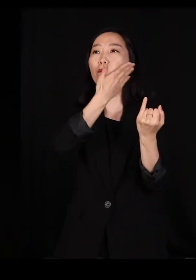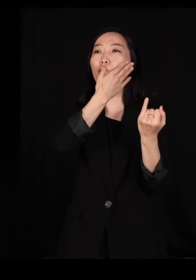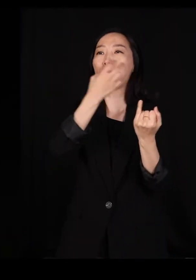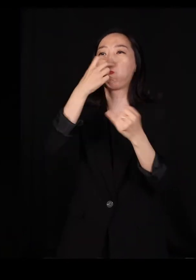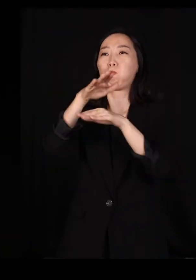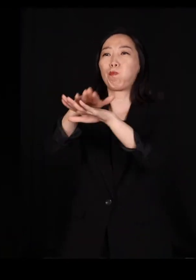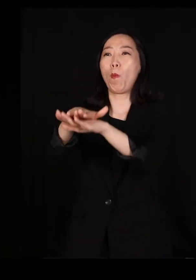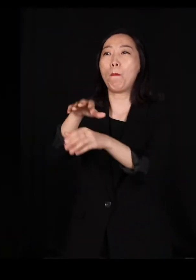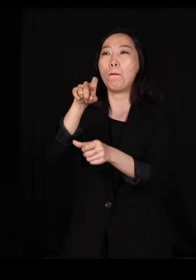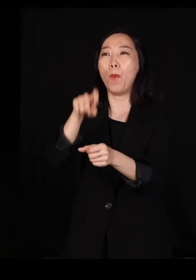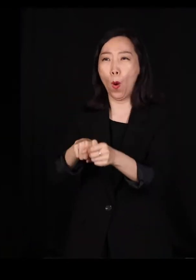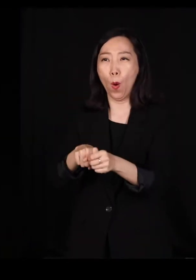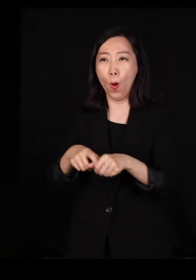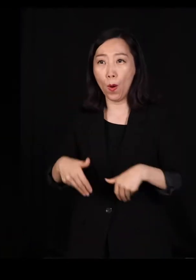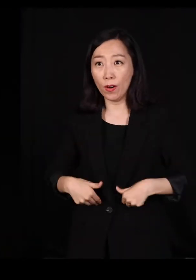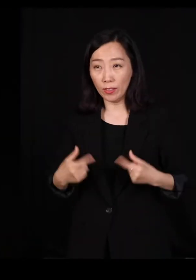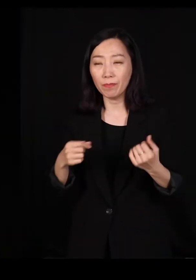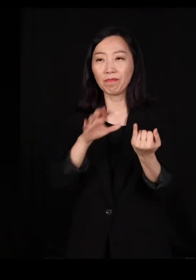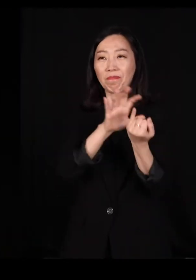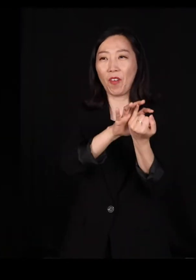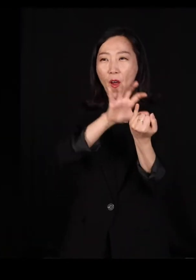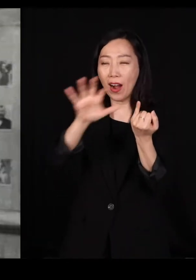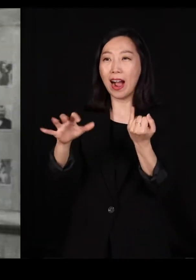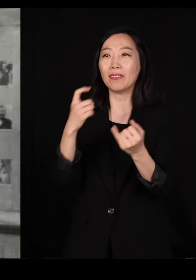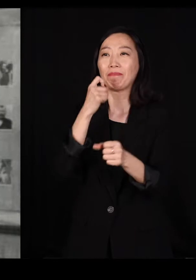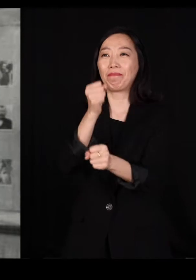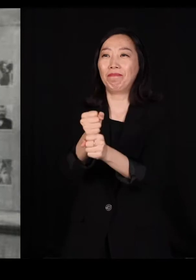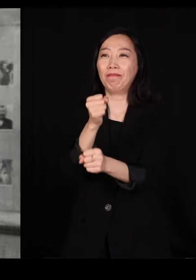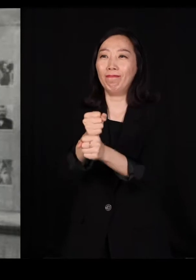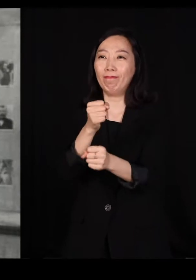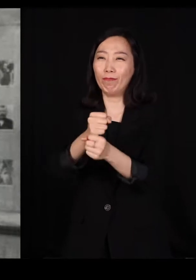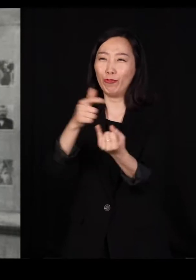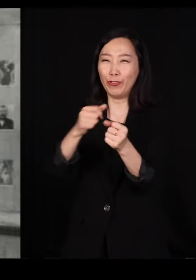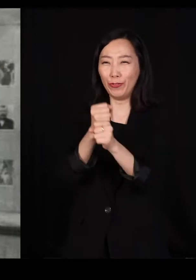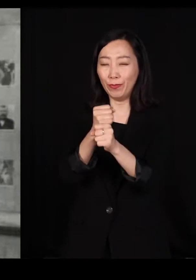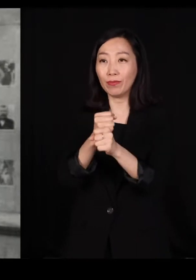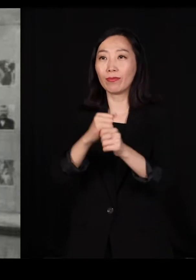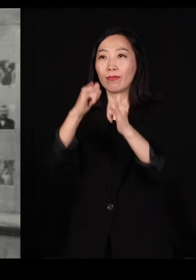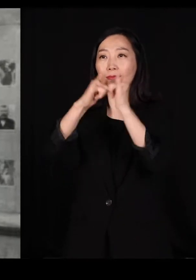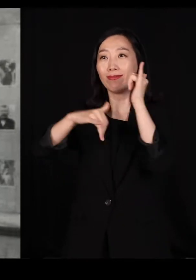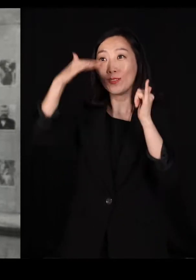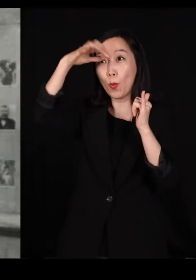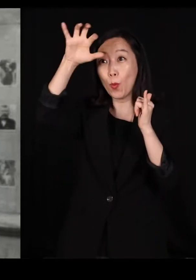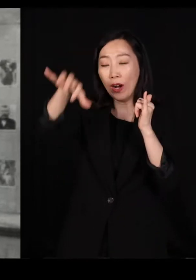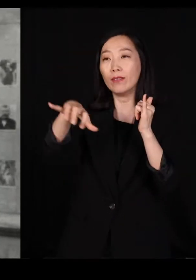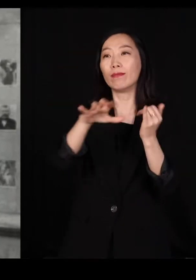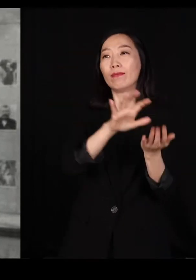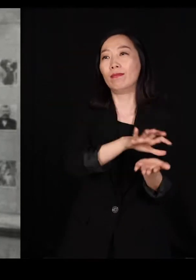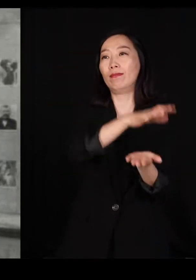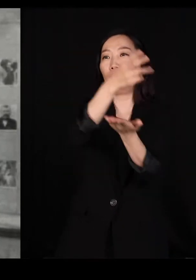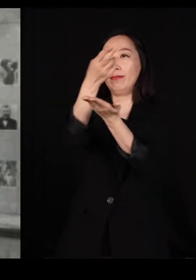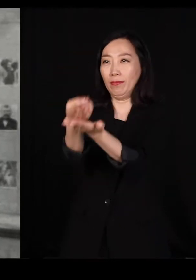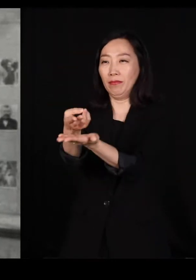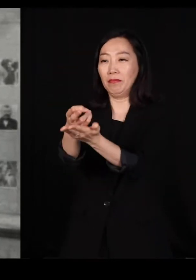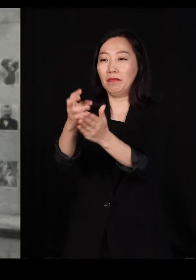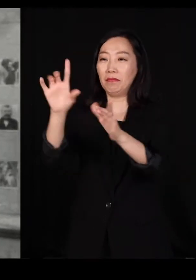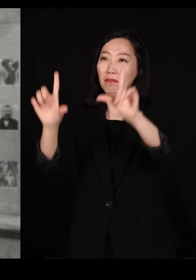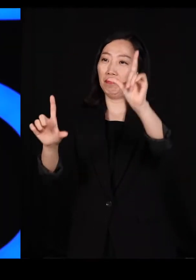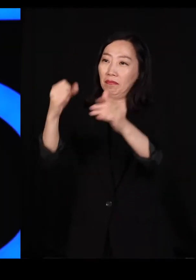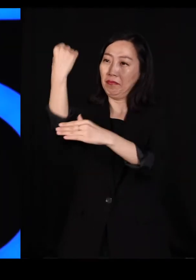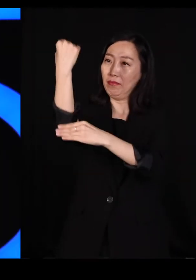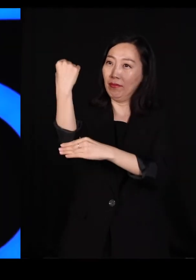이건 길이 남겨야 된다. 그래서 박제를 만들어서 저렇게 박물관에 오랫동안 전시되어